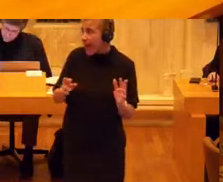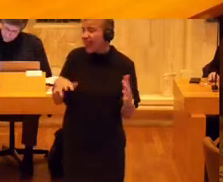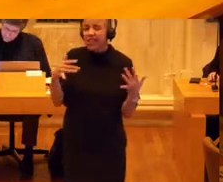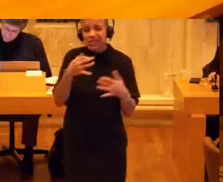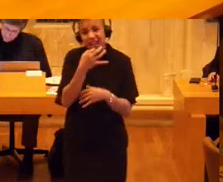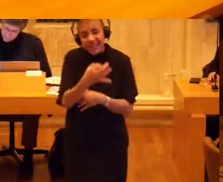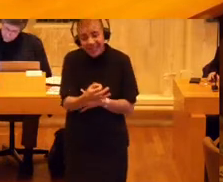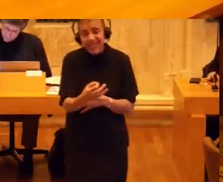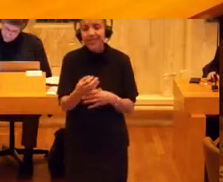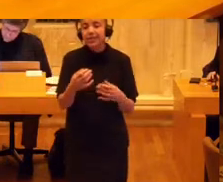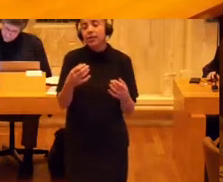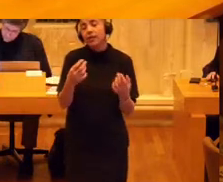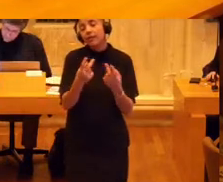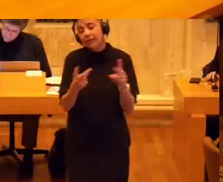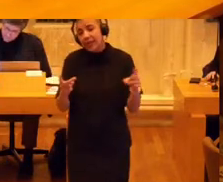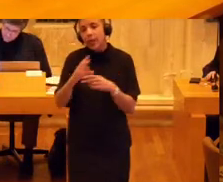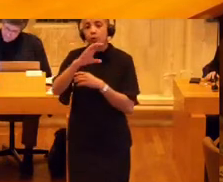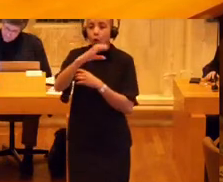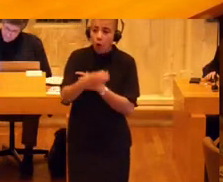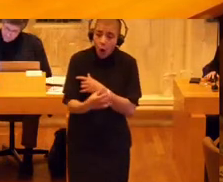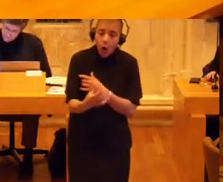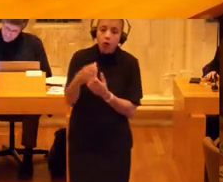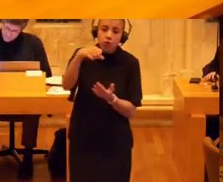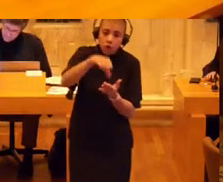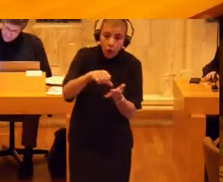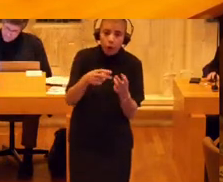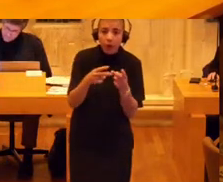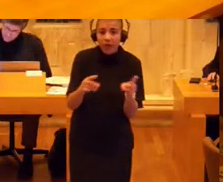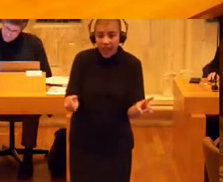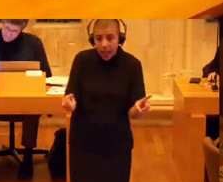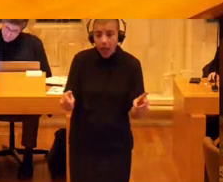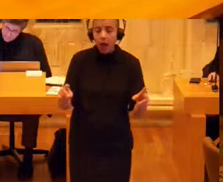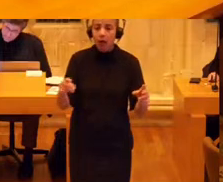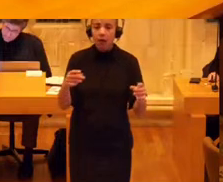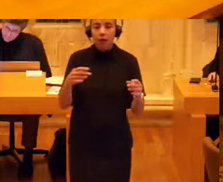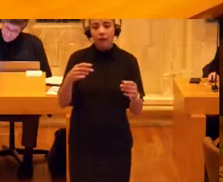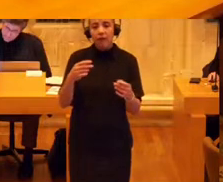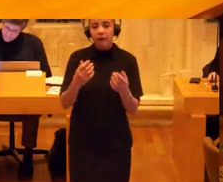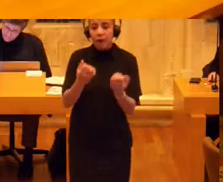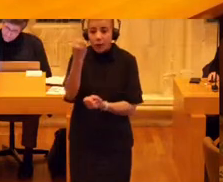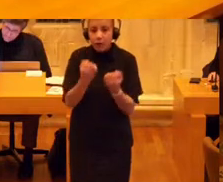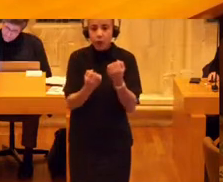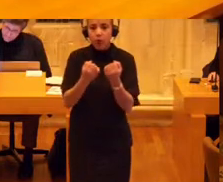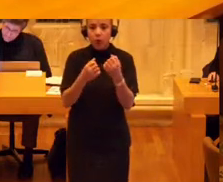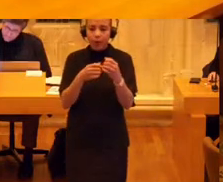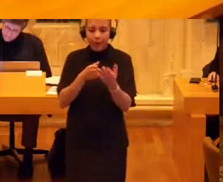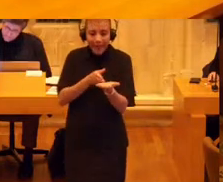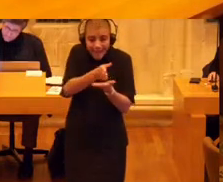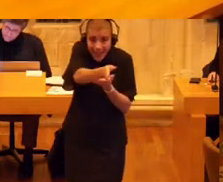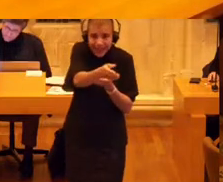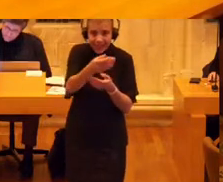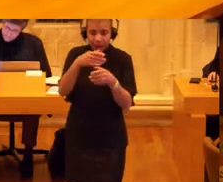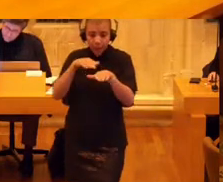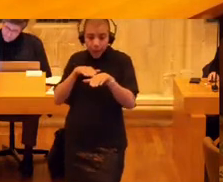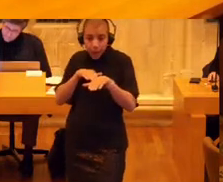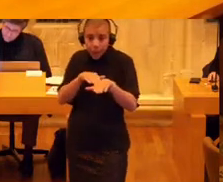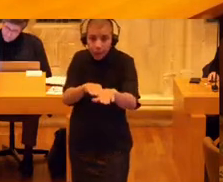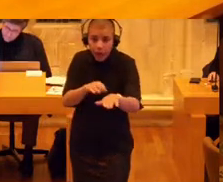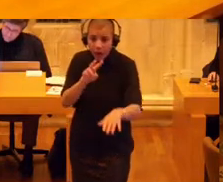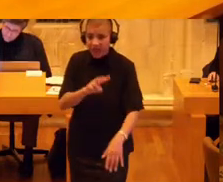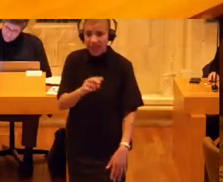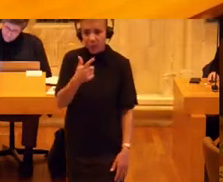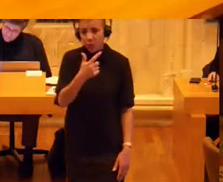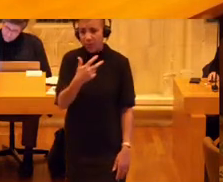qui traversent le centre-ville le soir n'ont rien à y faire. Donc oui, on espère que ce paysagement, cette